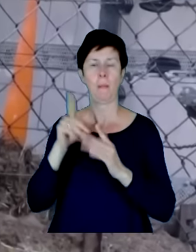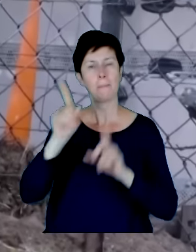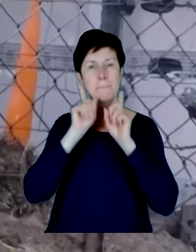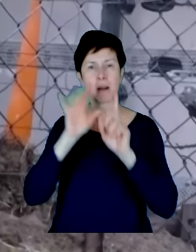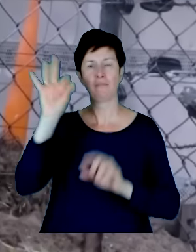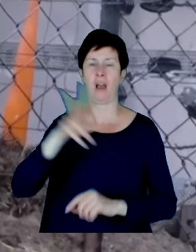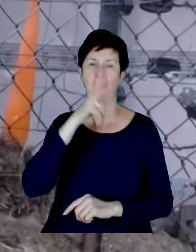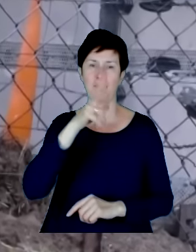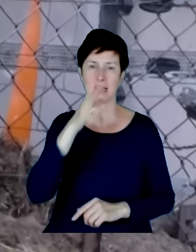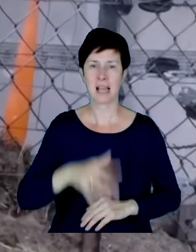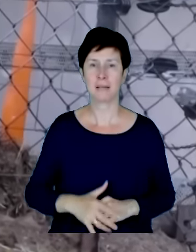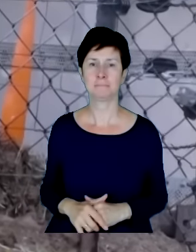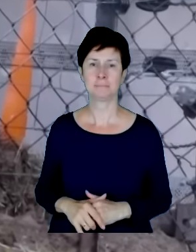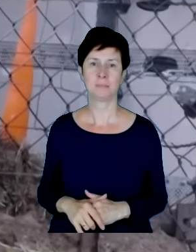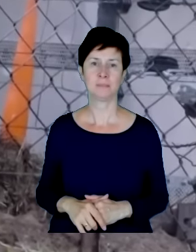w